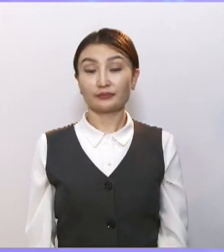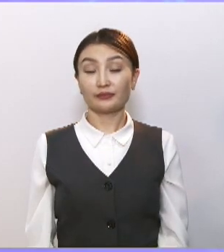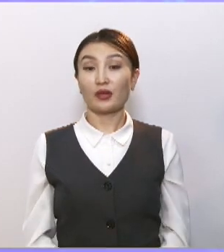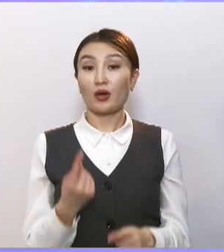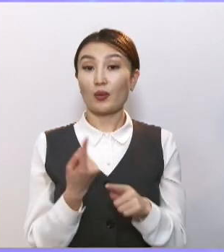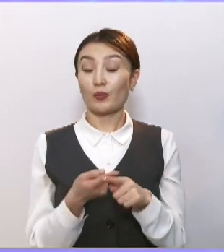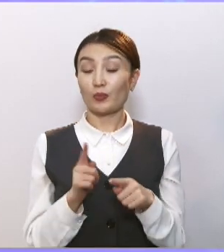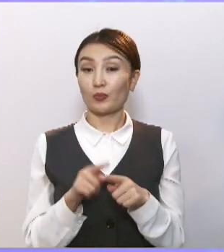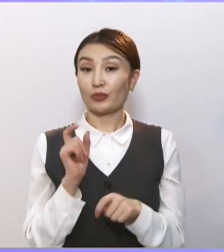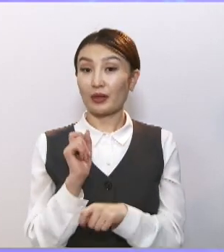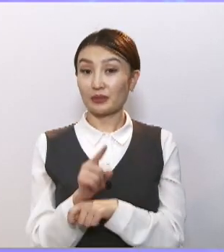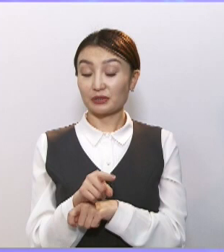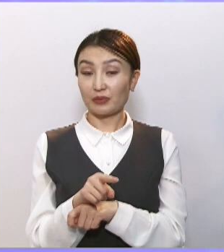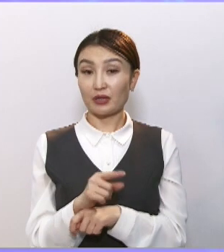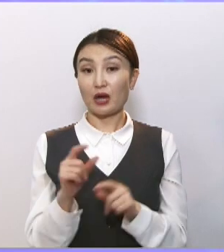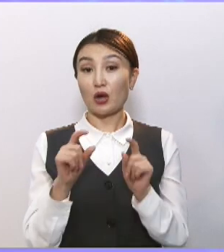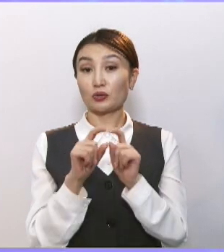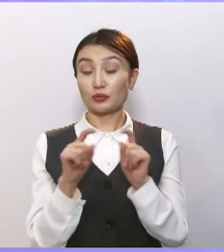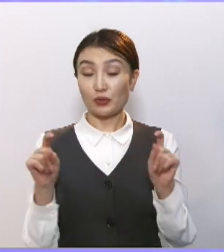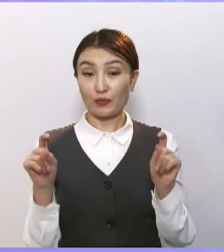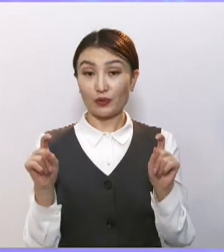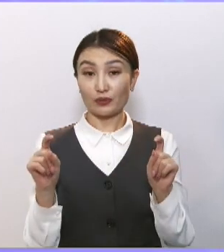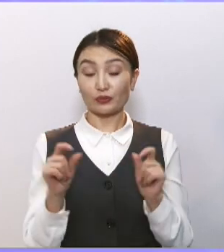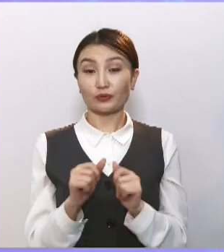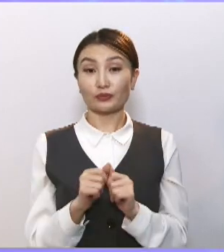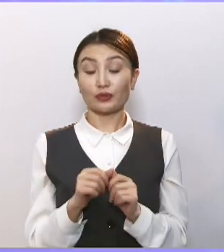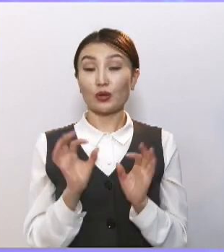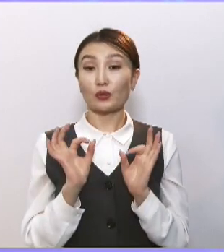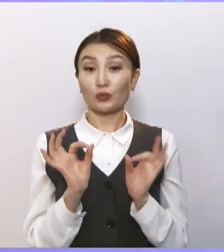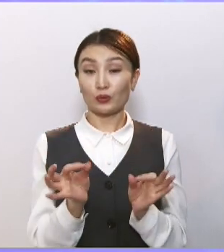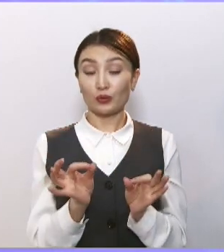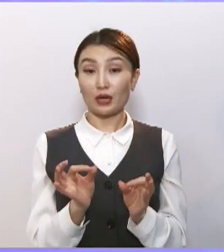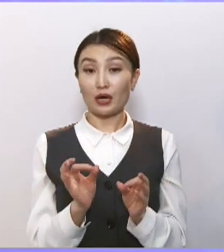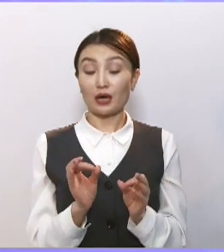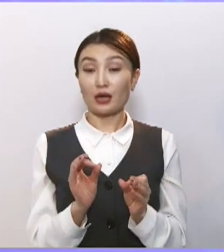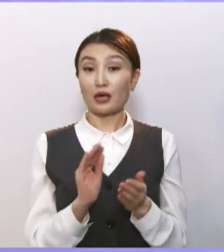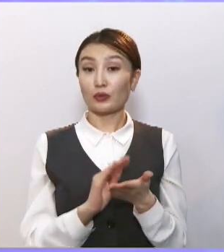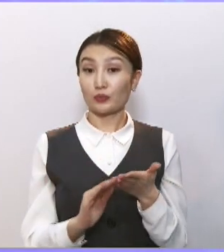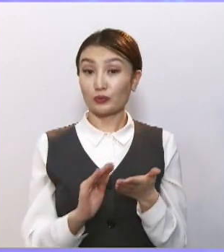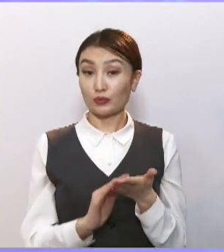Бул тапшырмада сүйлөмдөрдү туура түзгүлө.